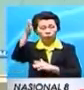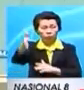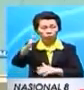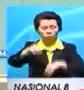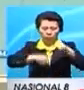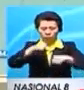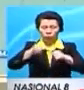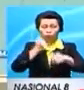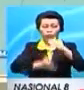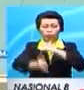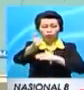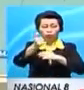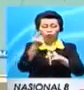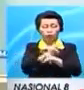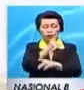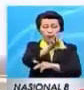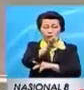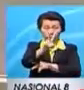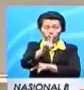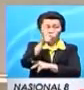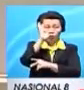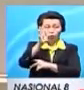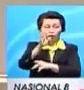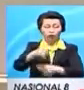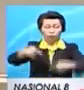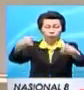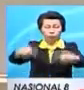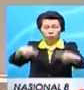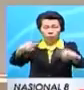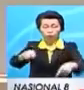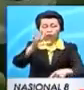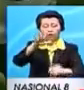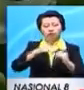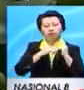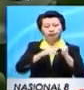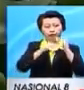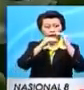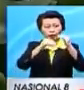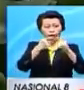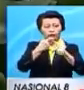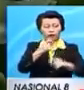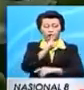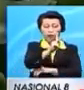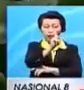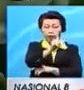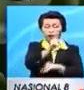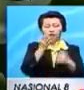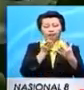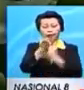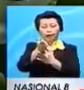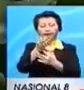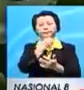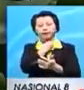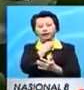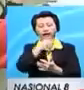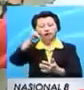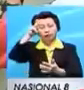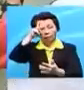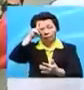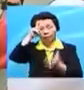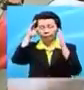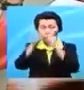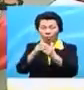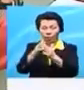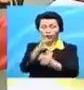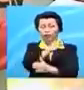Perlumbaan memasuki edisi ke-52 ini akan mempertandingkan 5 peringkat bermula dari Kuala Lumpur melalui Perak, Kelantan,